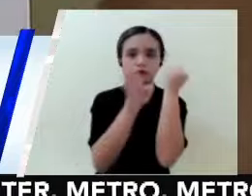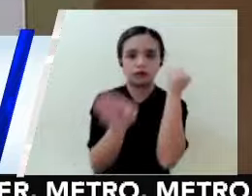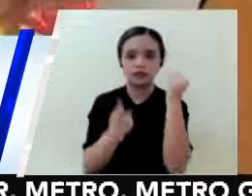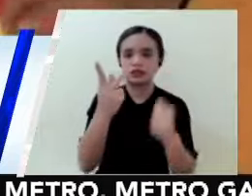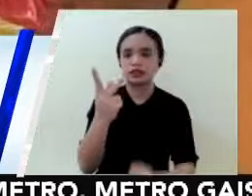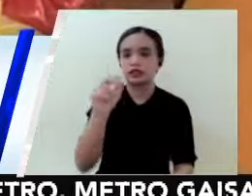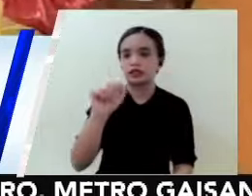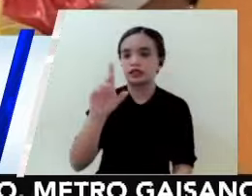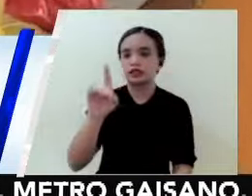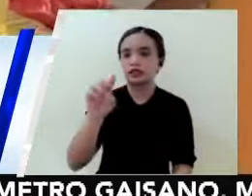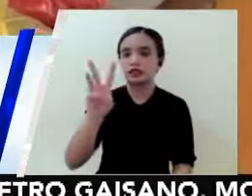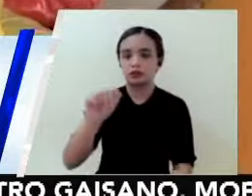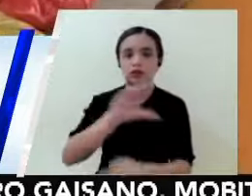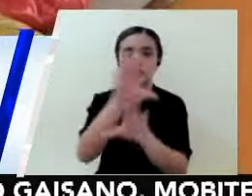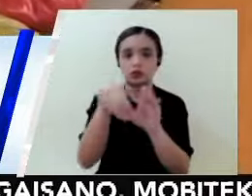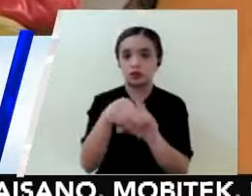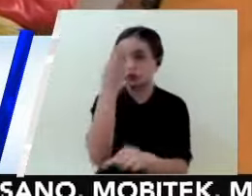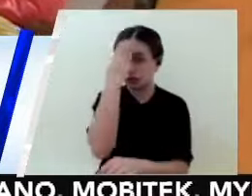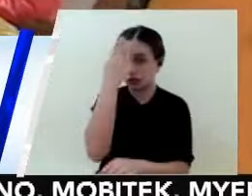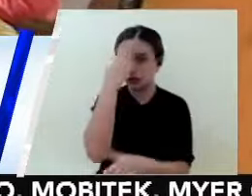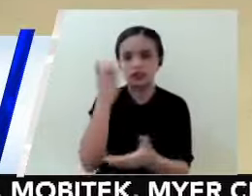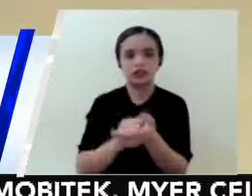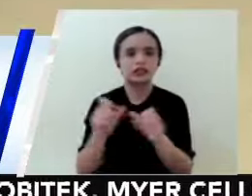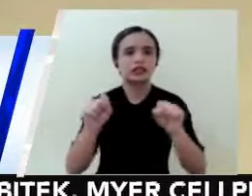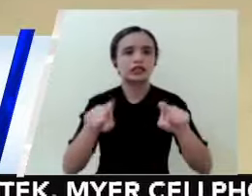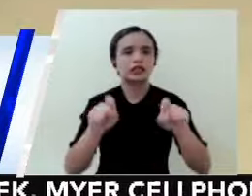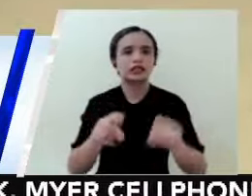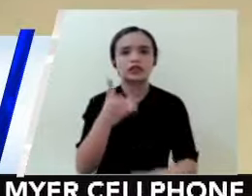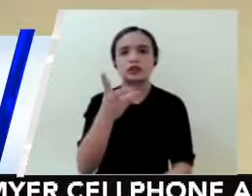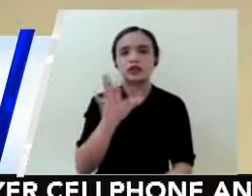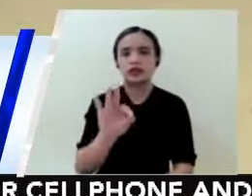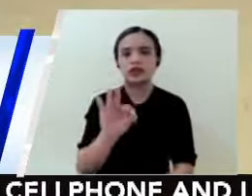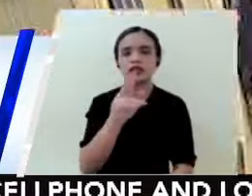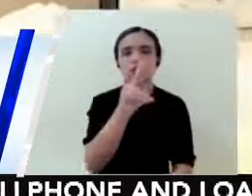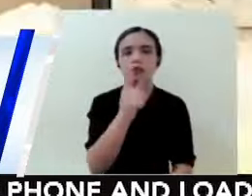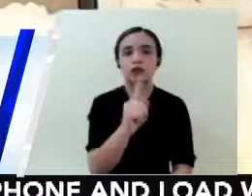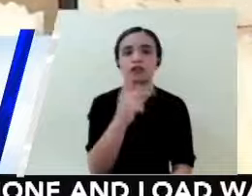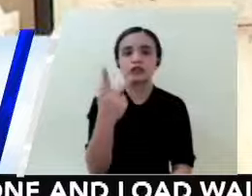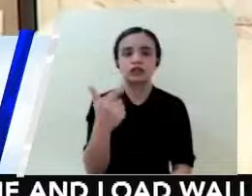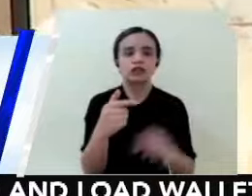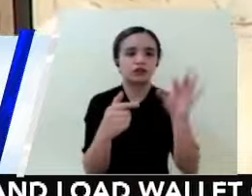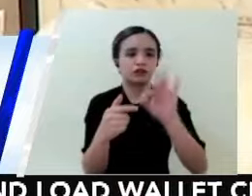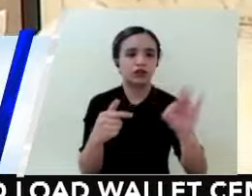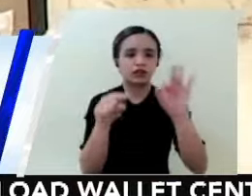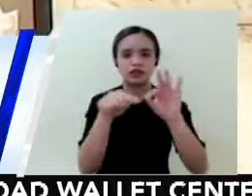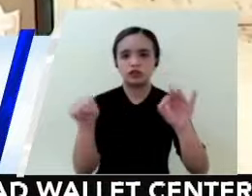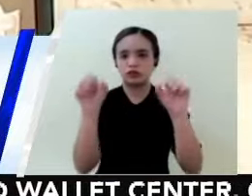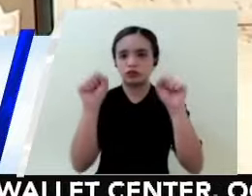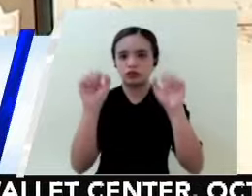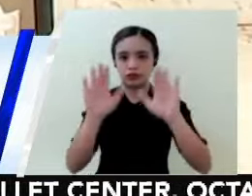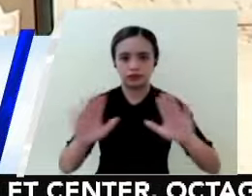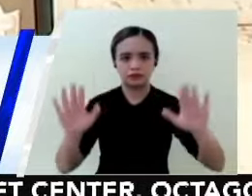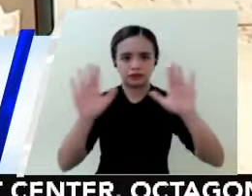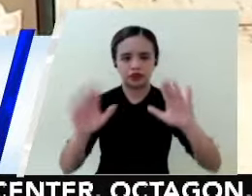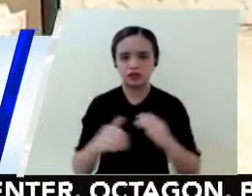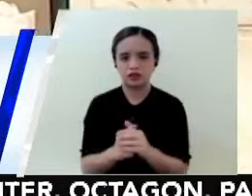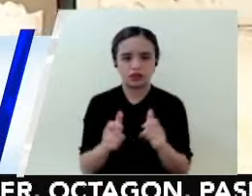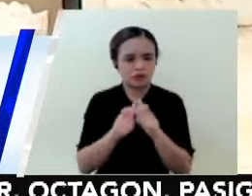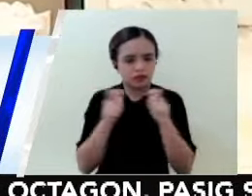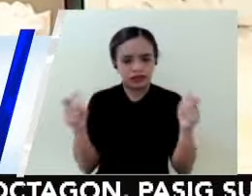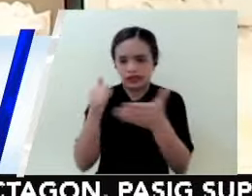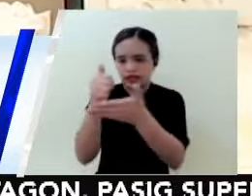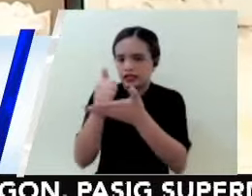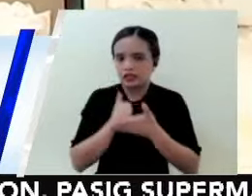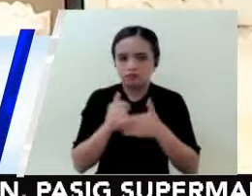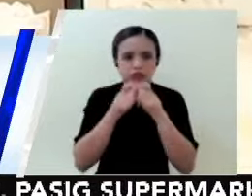Bulacan ang nagbebenta ng 29 pesos na bigas Biyernes hanggang Linggo. Malaking bagay. Yung matitipid mo sa tindahan